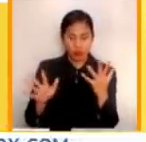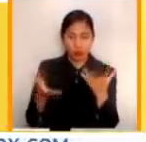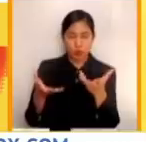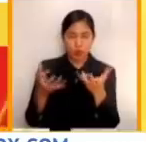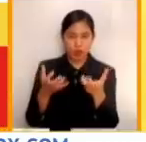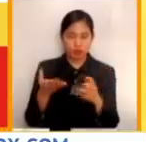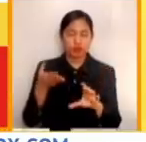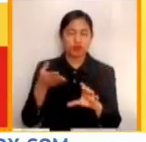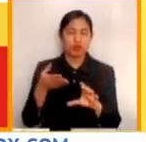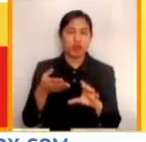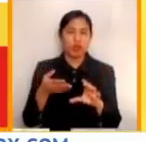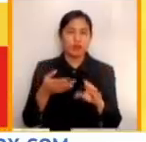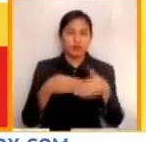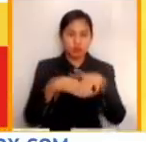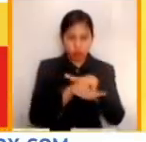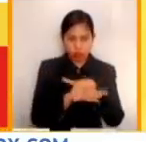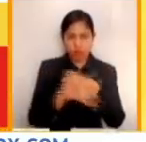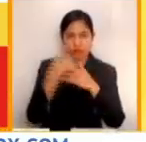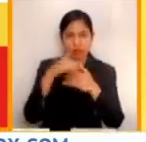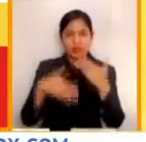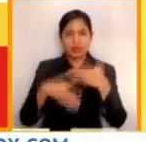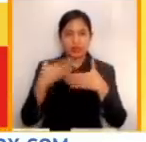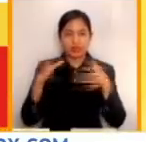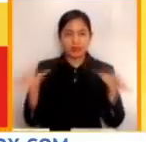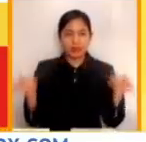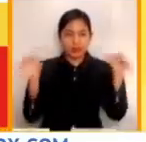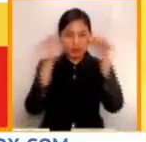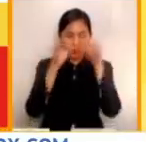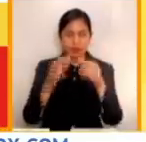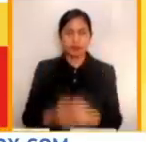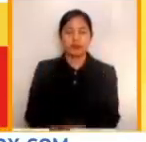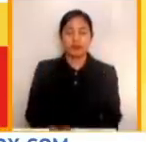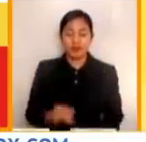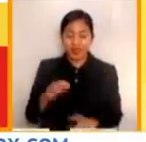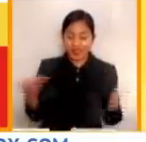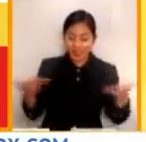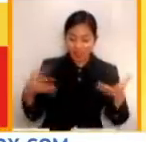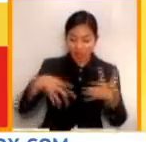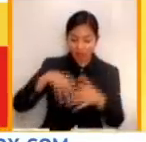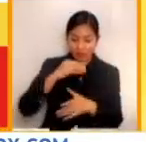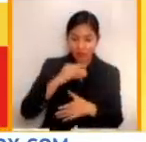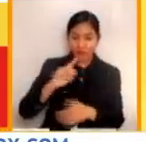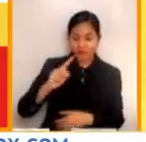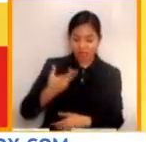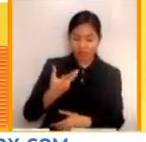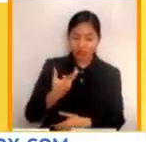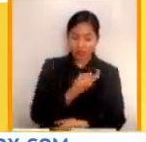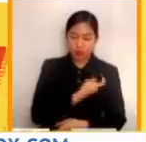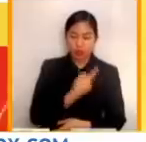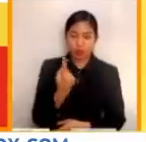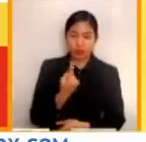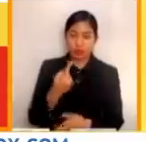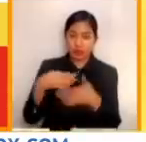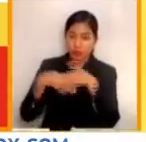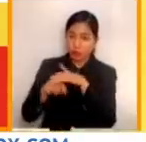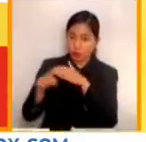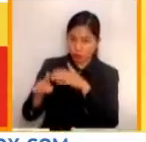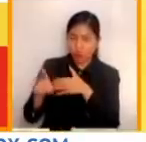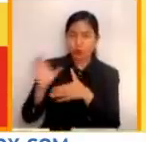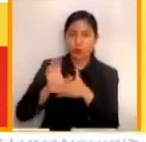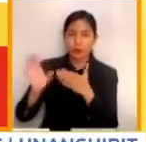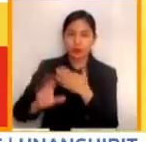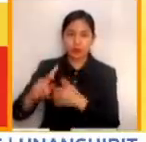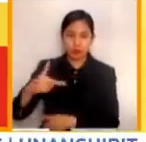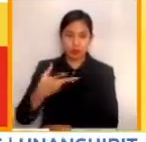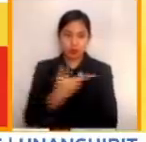po, first vaccine lang. Then pag sa loob na po, fully vaccine na po ang pwedeng pumasok. Nasa unahan ng